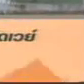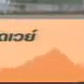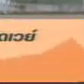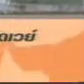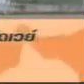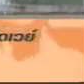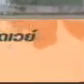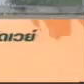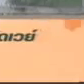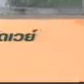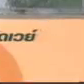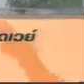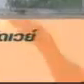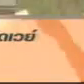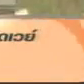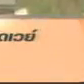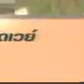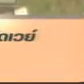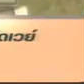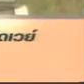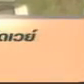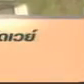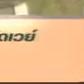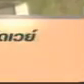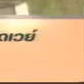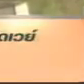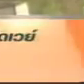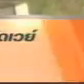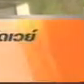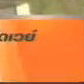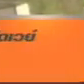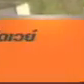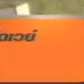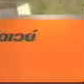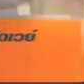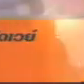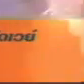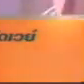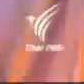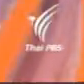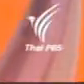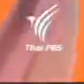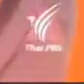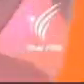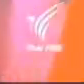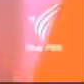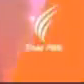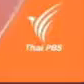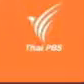ควรให้ใช้วิธีเช่าพื้นที่แทนเพื่อไว้ใช้ทำประโยชน์ในฤดูแล้งได้